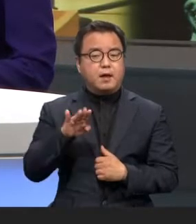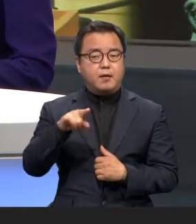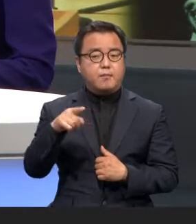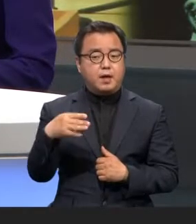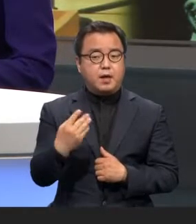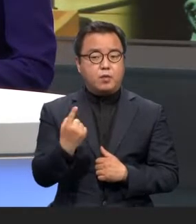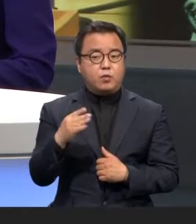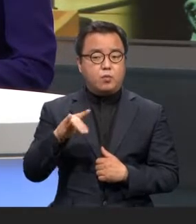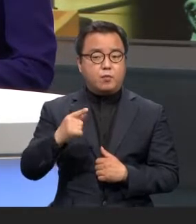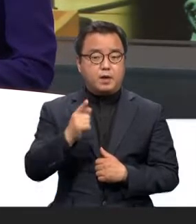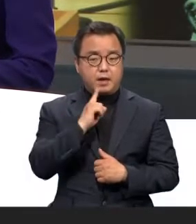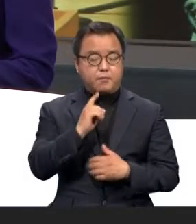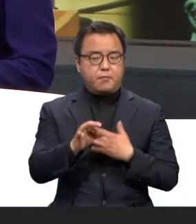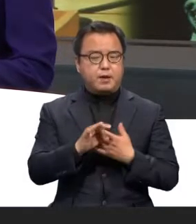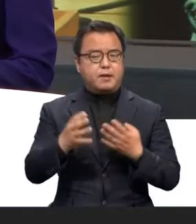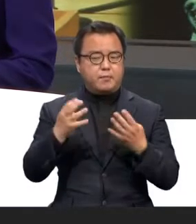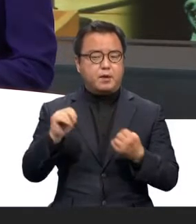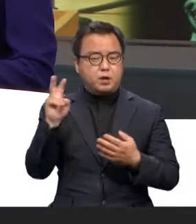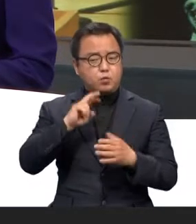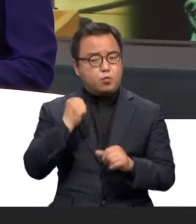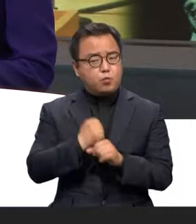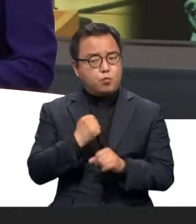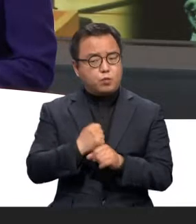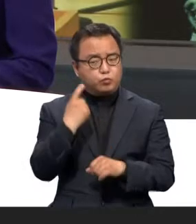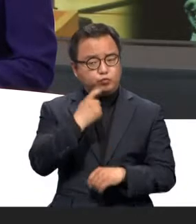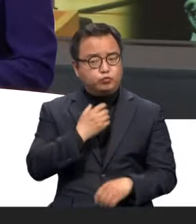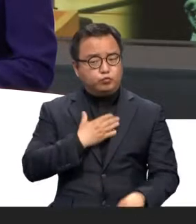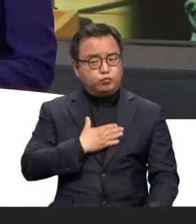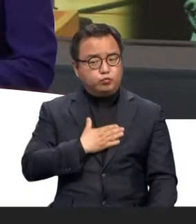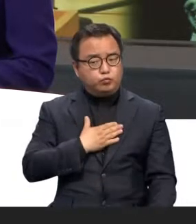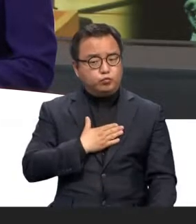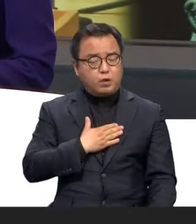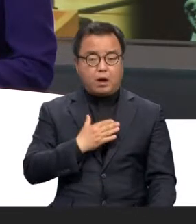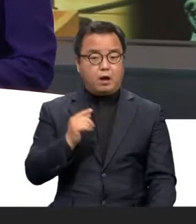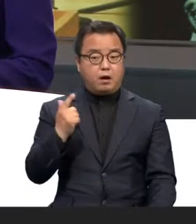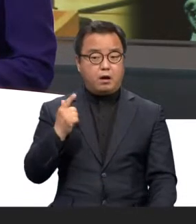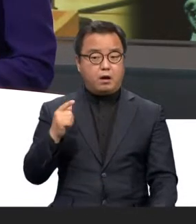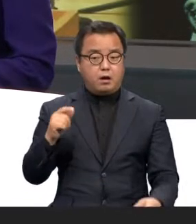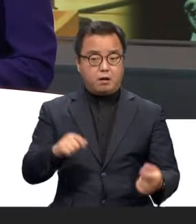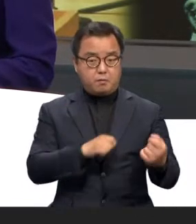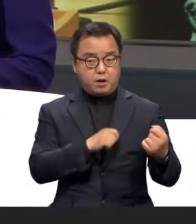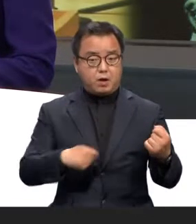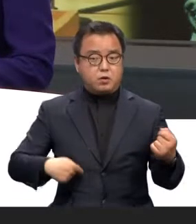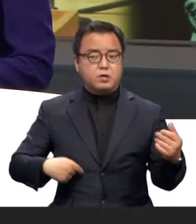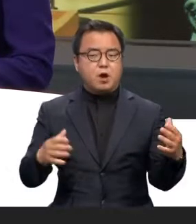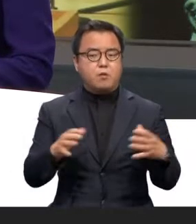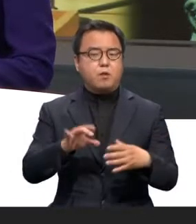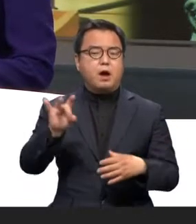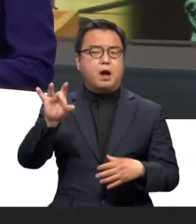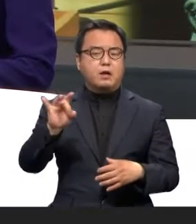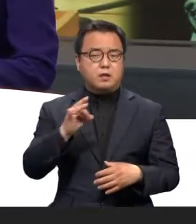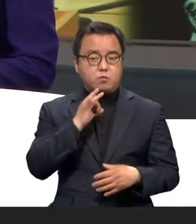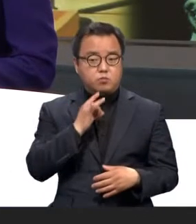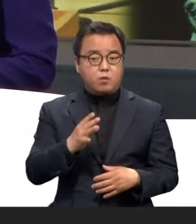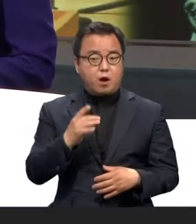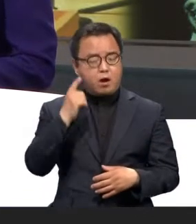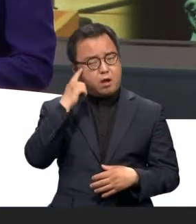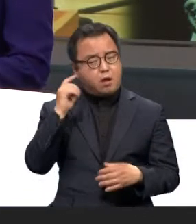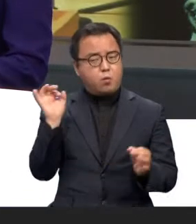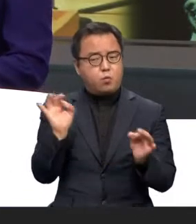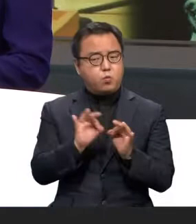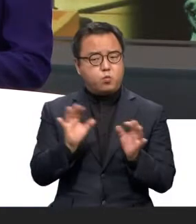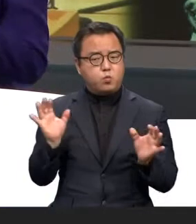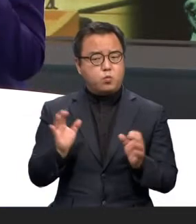하면 다작을 좀 했을 것 같은데 이 바이올린 협주곡은 딱 한 곡만 남겼다고 하는데 네. 굉장히 의외예요. 네,